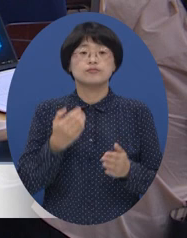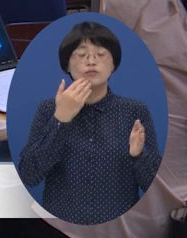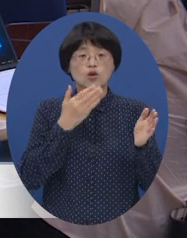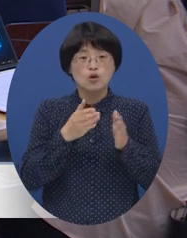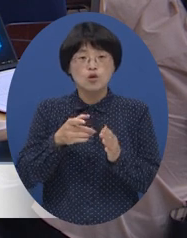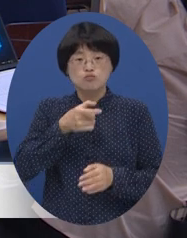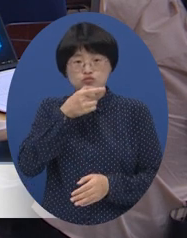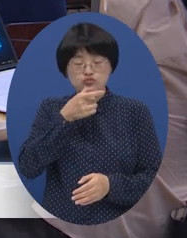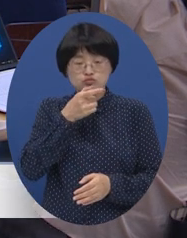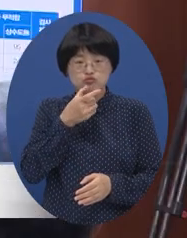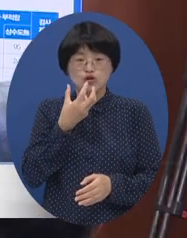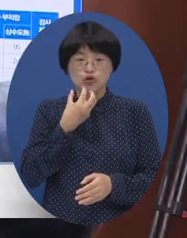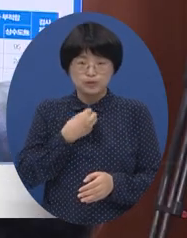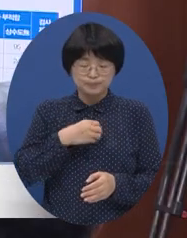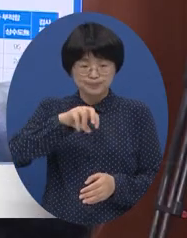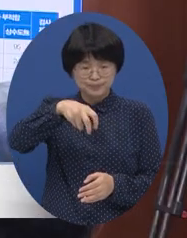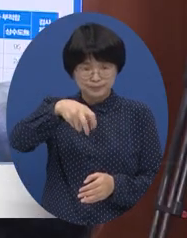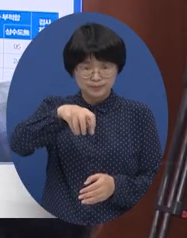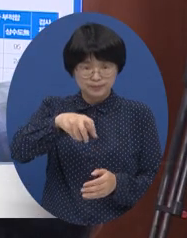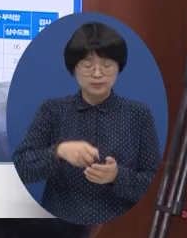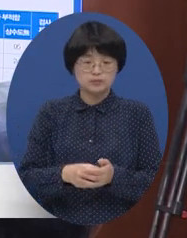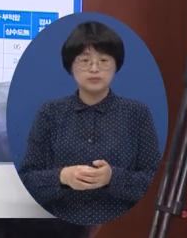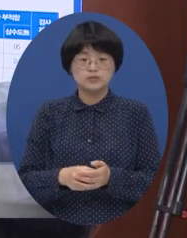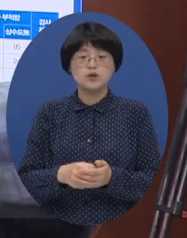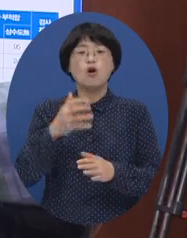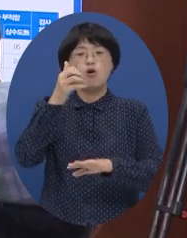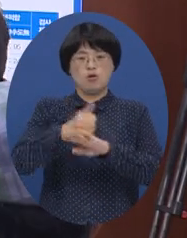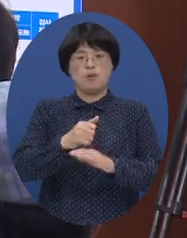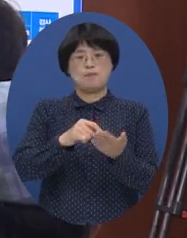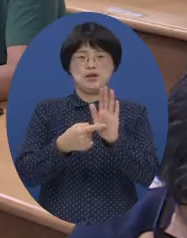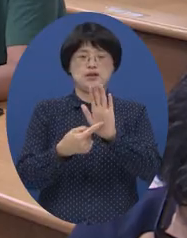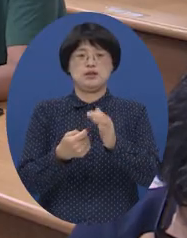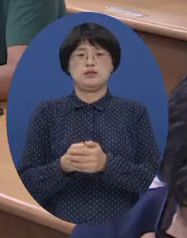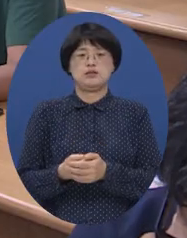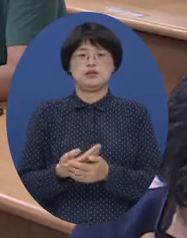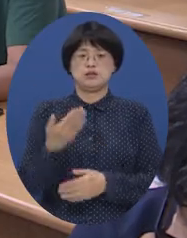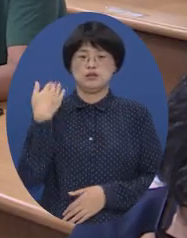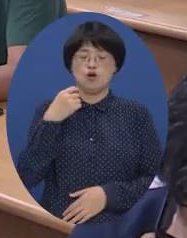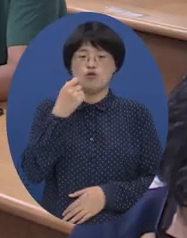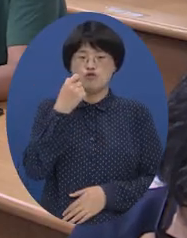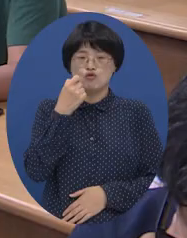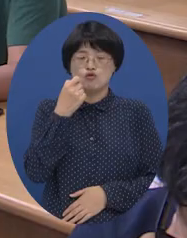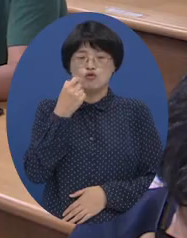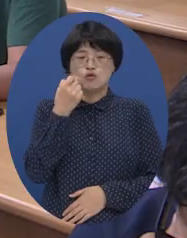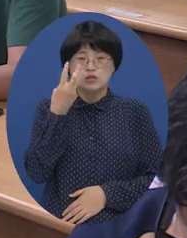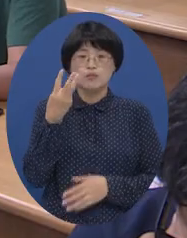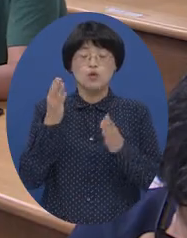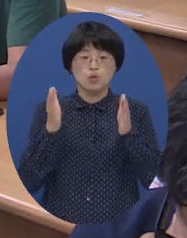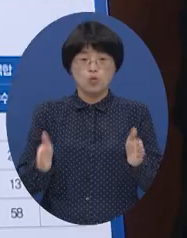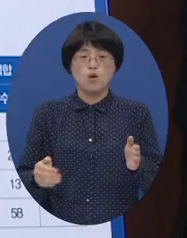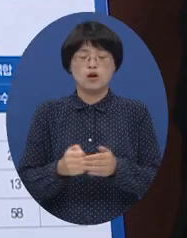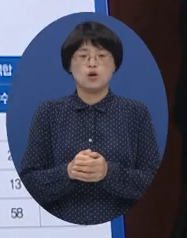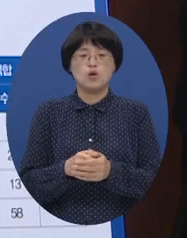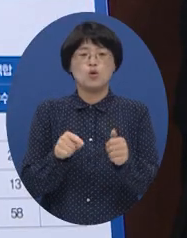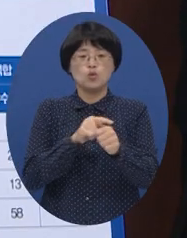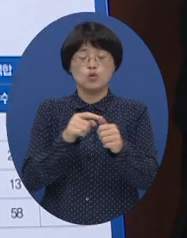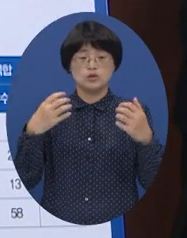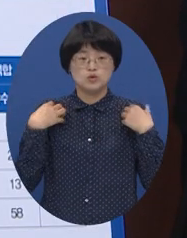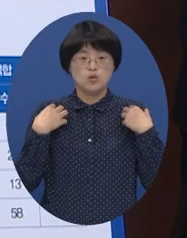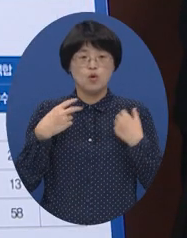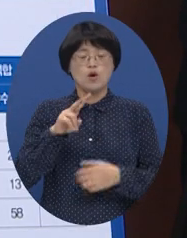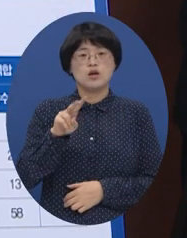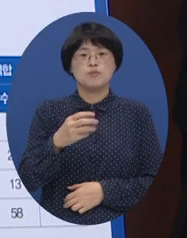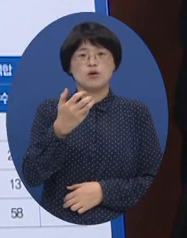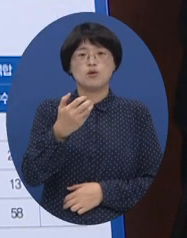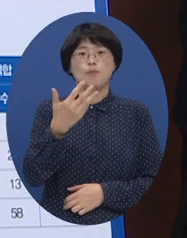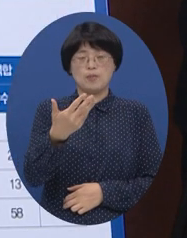경기도가 식수로 사용되는 지하수 수질 검사 결과를 발표했습니다. 지난 6월부터 3개월 동안 도내 교육복지시설